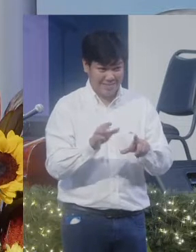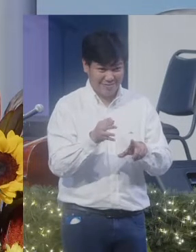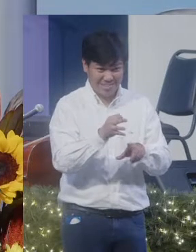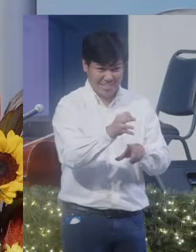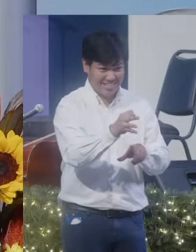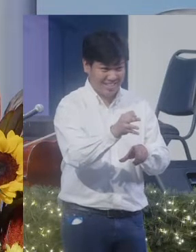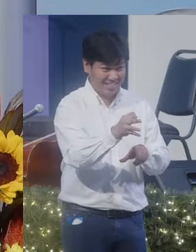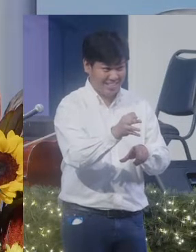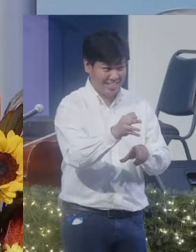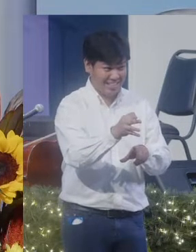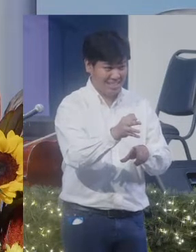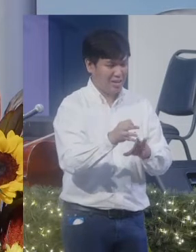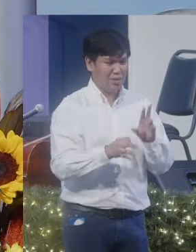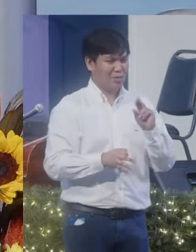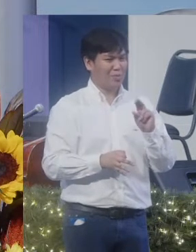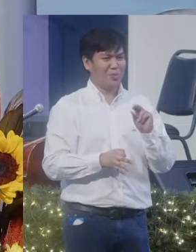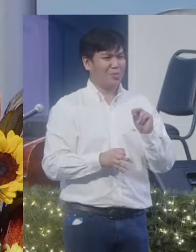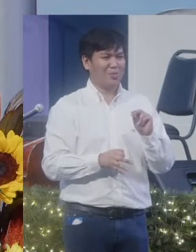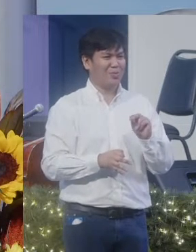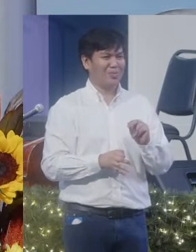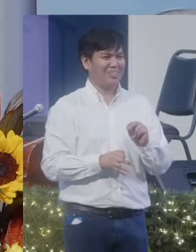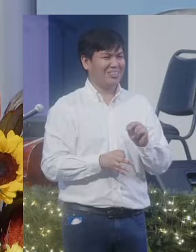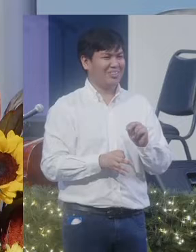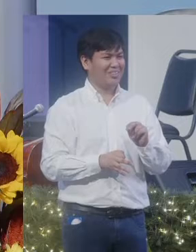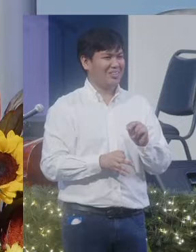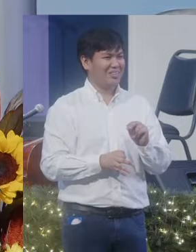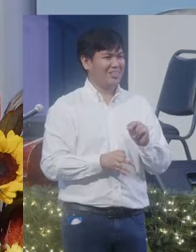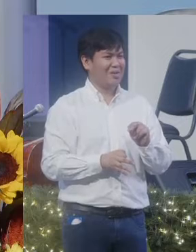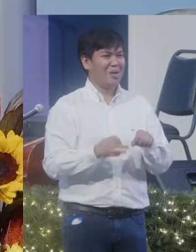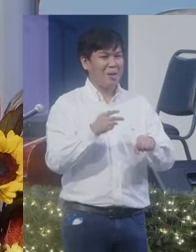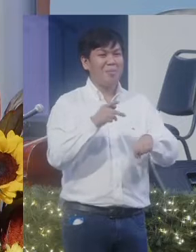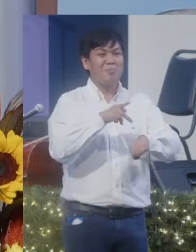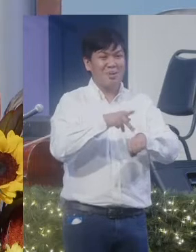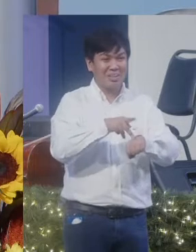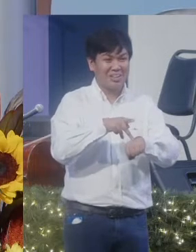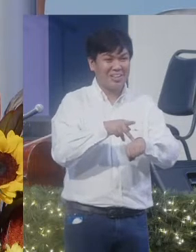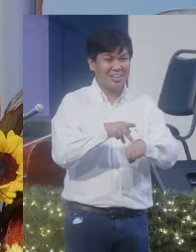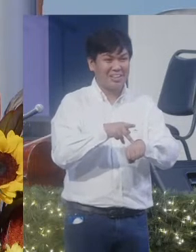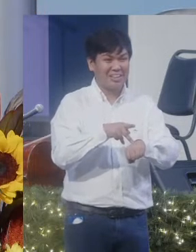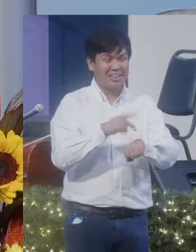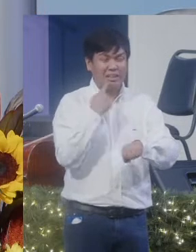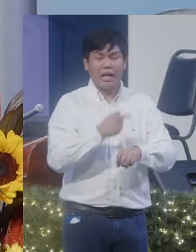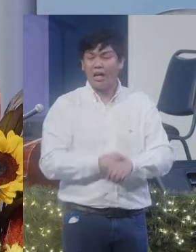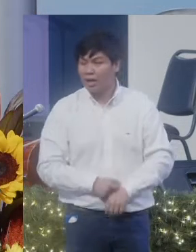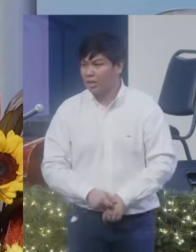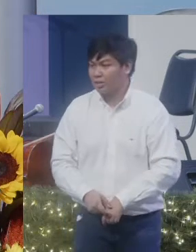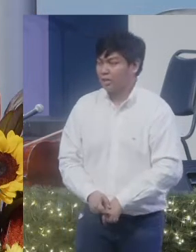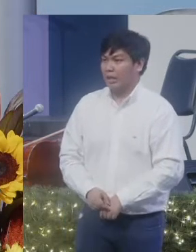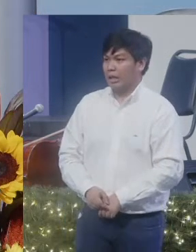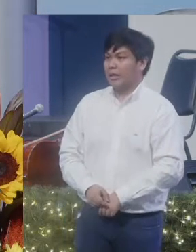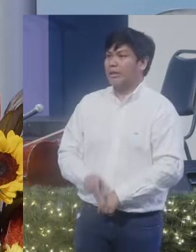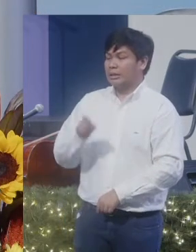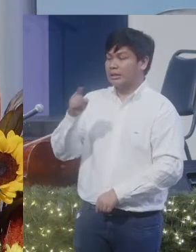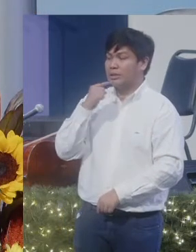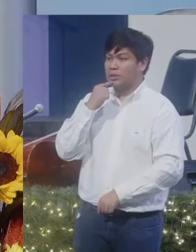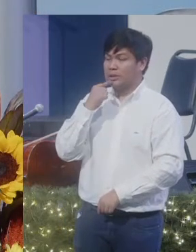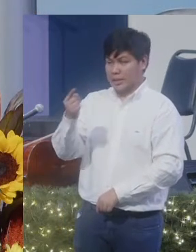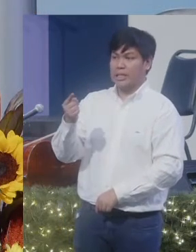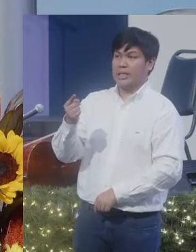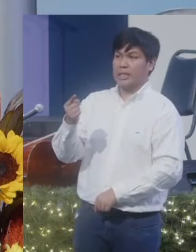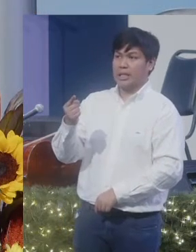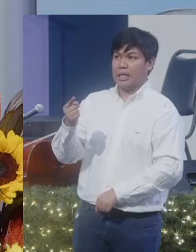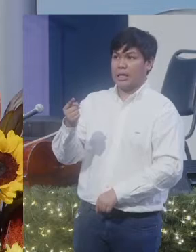word, I will let down my nets. But at your word, sumunod sila sa Jesus,